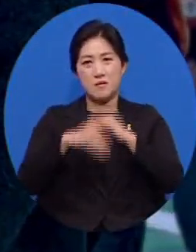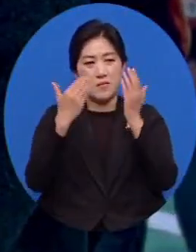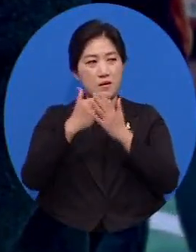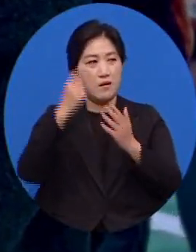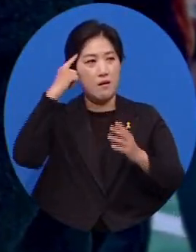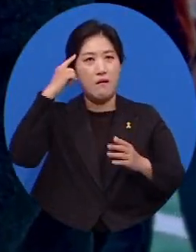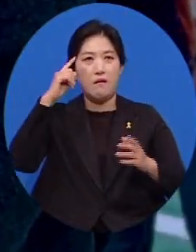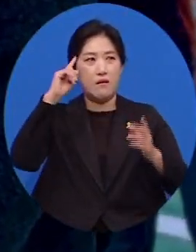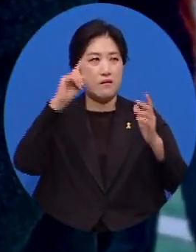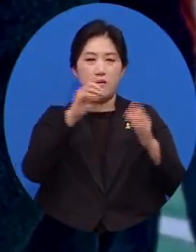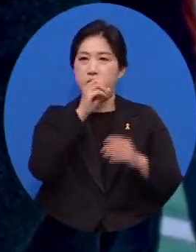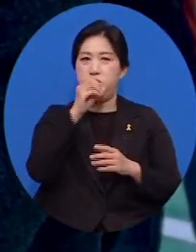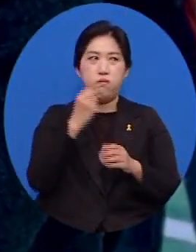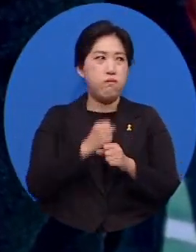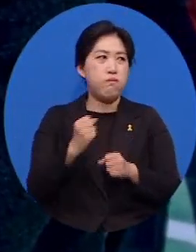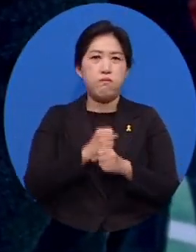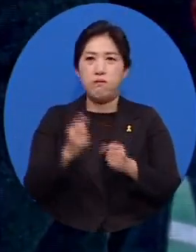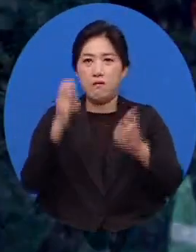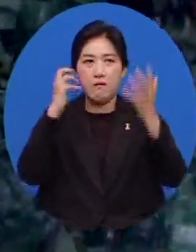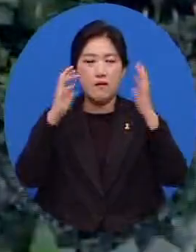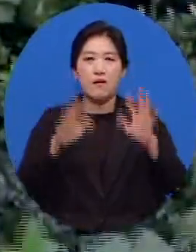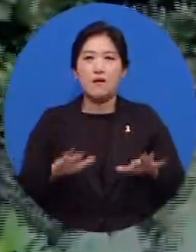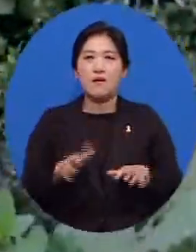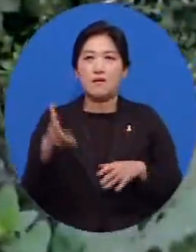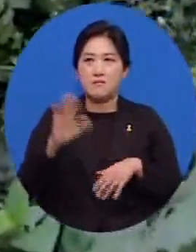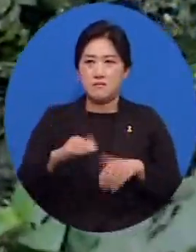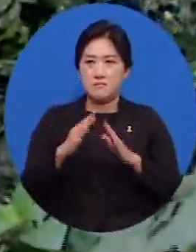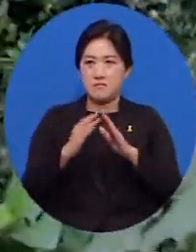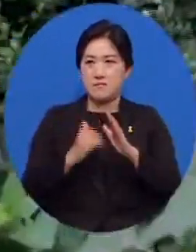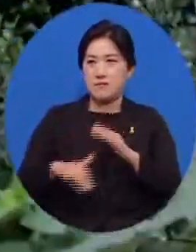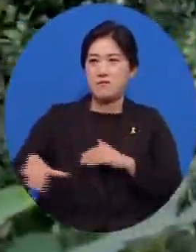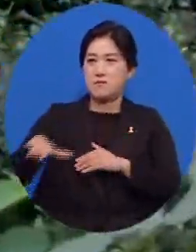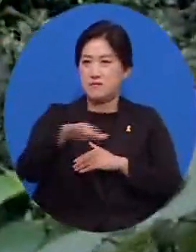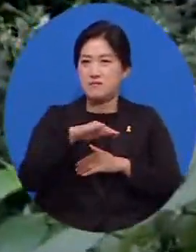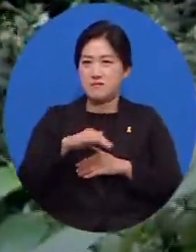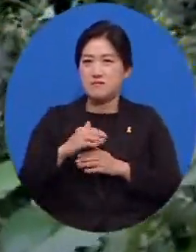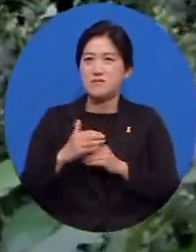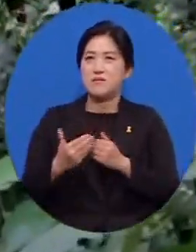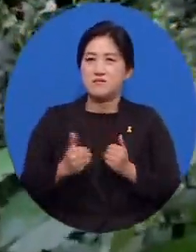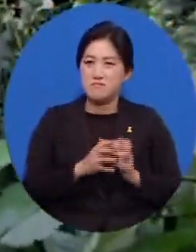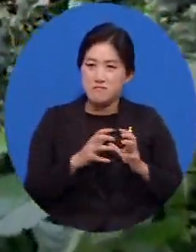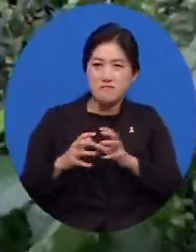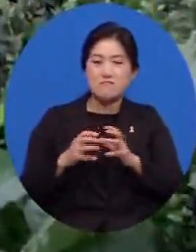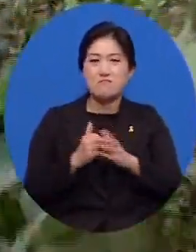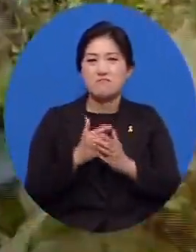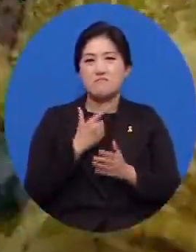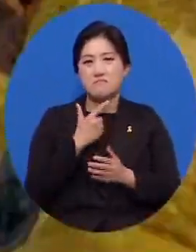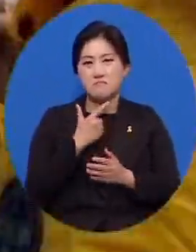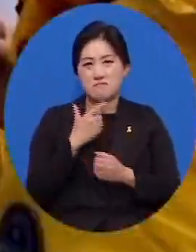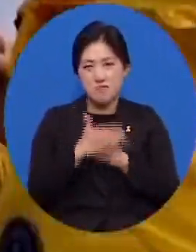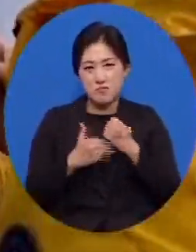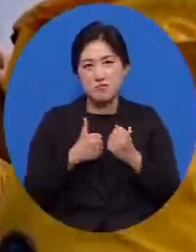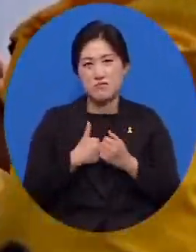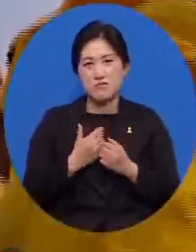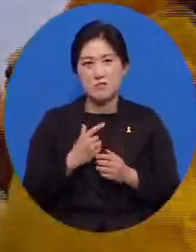게 정신없었지만 우리 가족들이 있어서 함께 버텨낼 수 있었다. 그치?